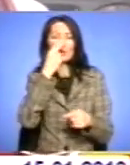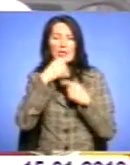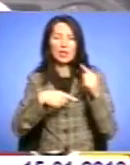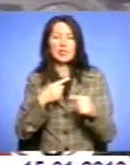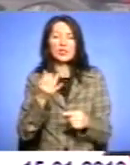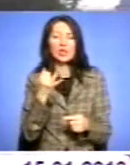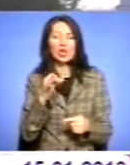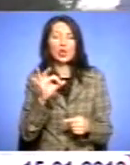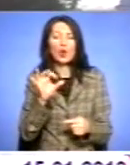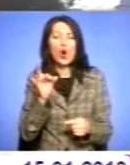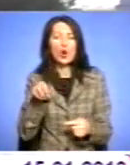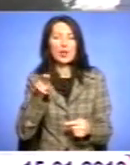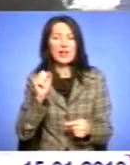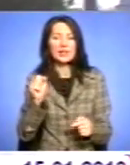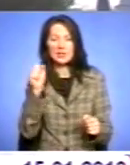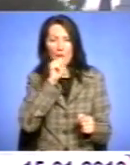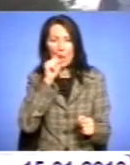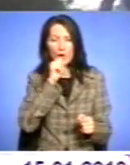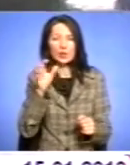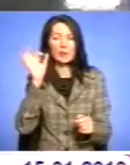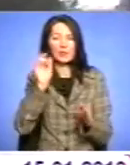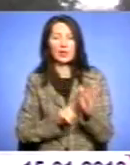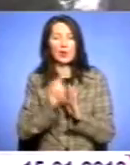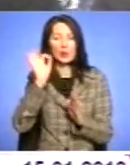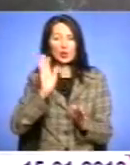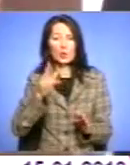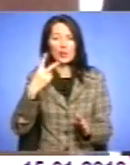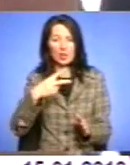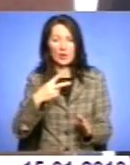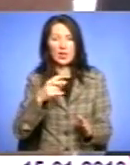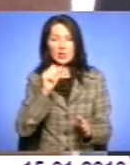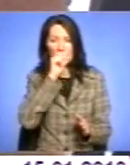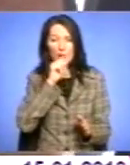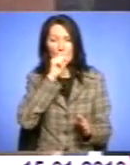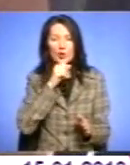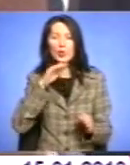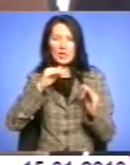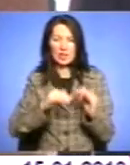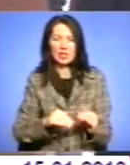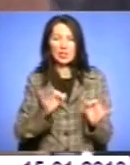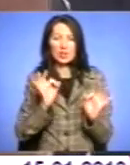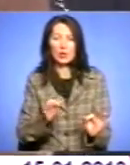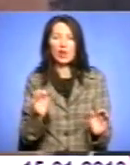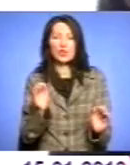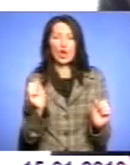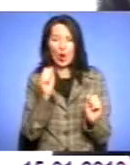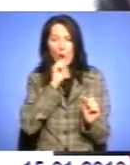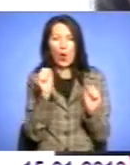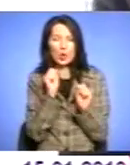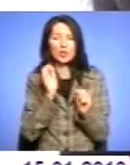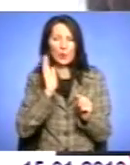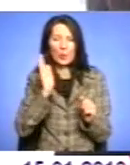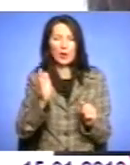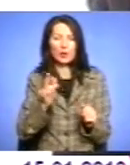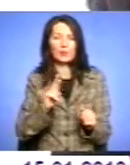морози. Температура повітря сягатиме 20 градусів морозу і нижче, тож справжні холоди ще попереду. Як